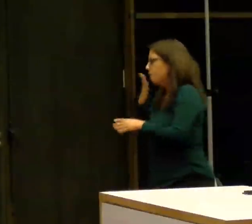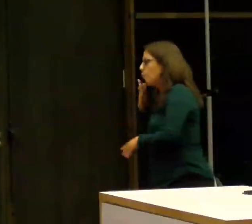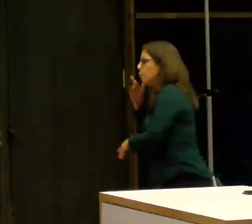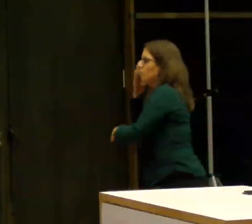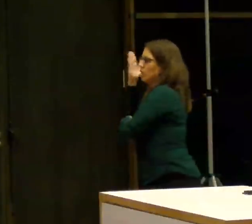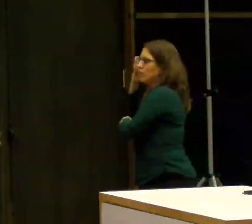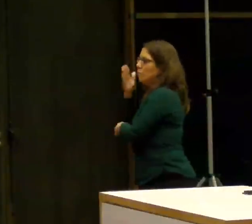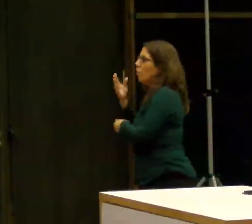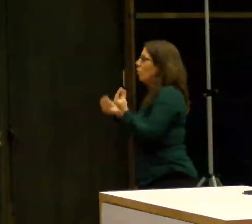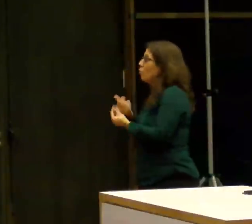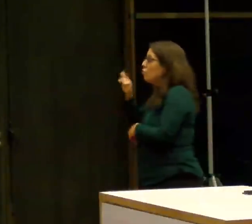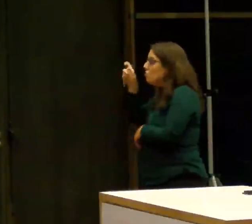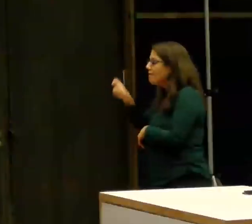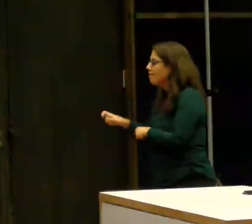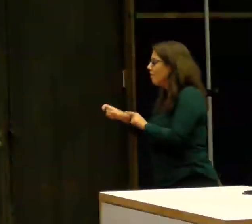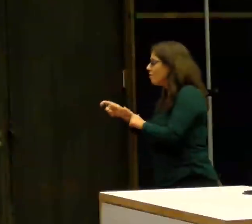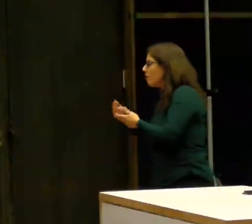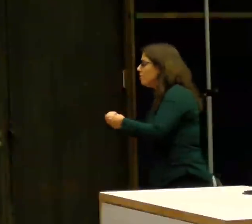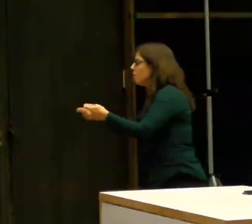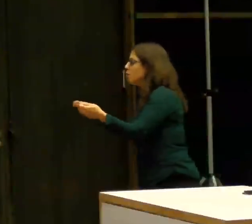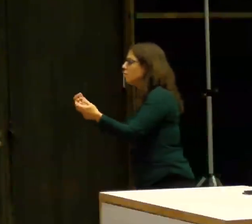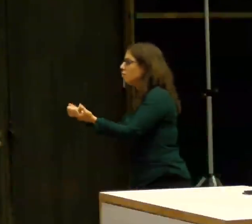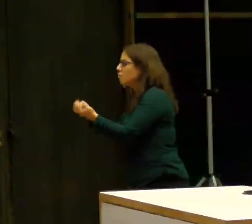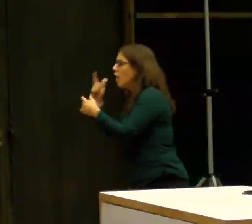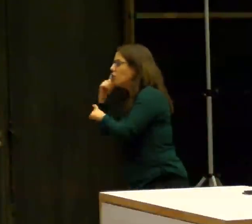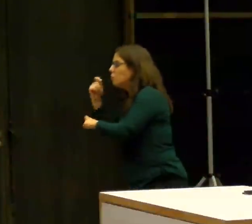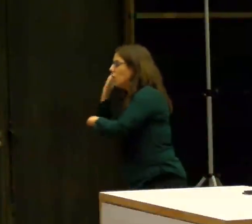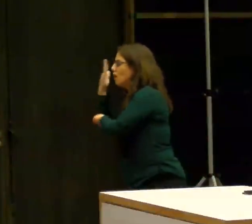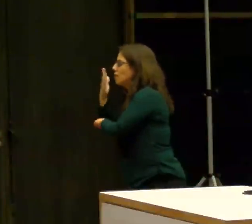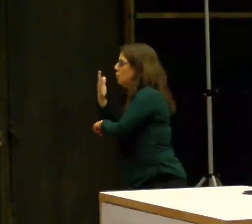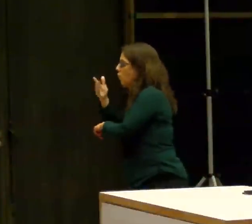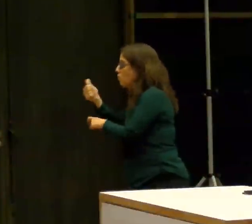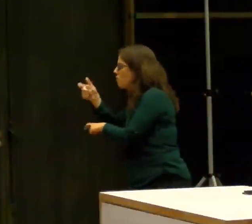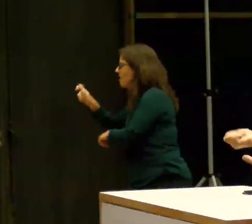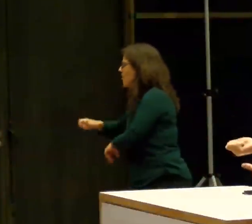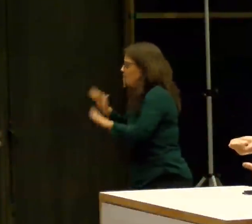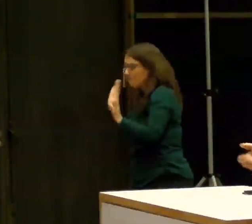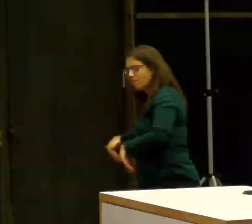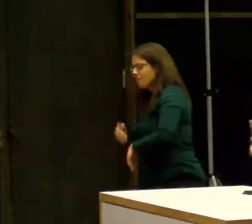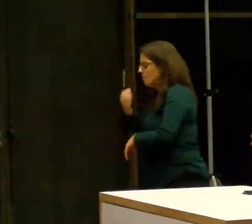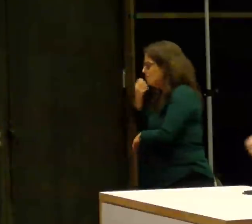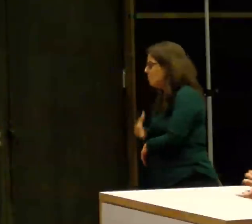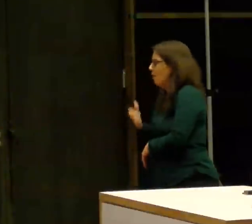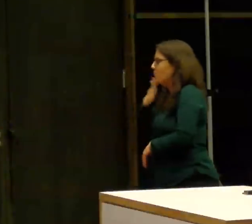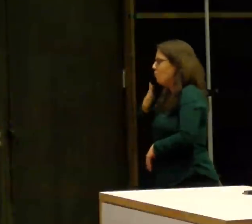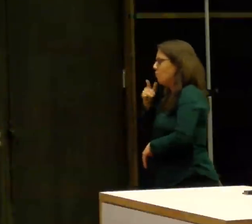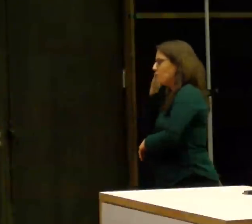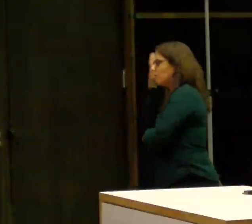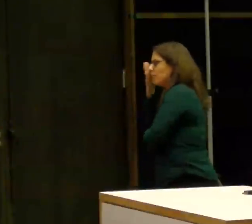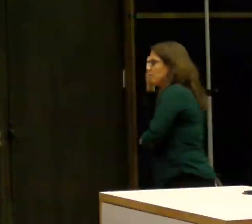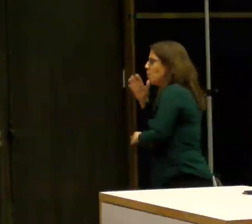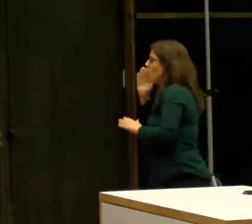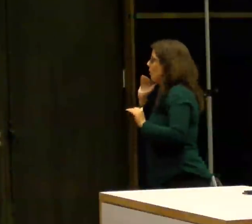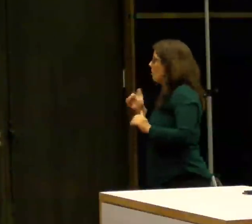tracts, il commence par distribuer des tracts, ce qui est déjà super, d'oser aller vers d'autres avec un sujet qui n'est pas forcément